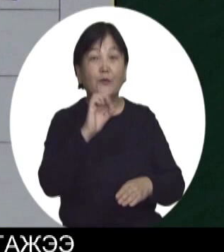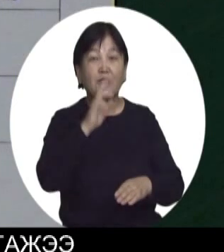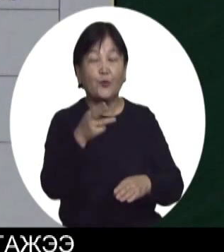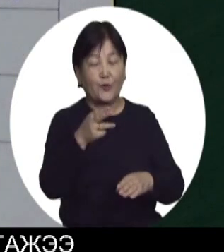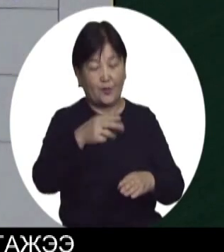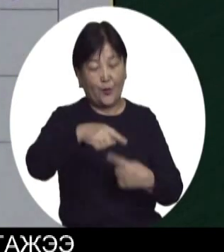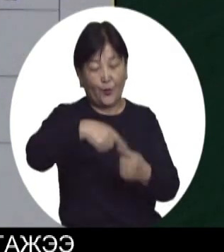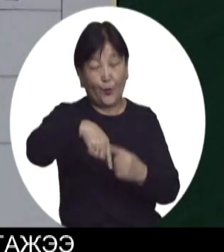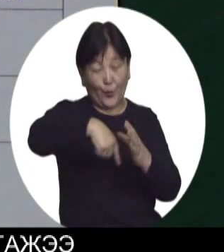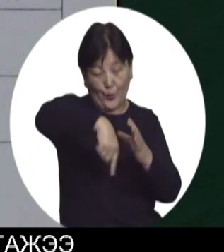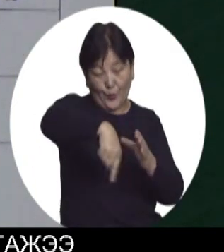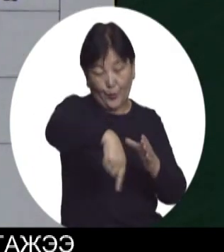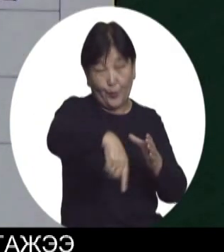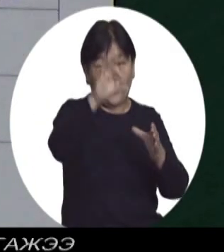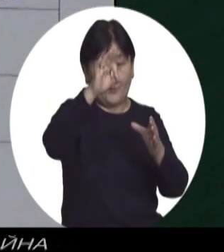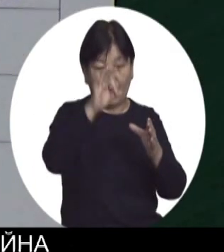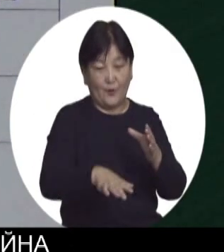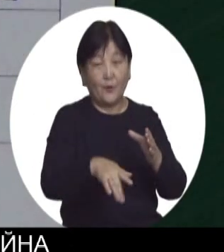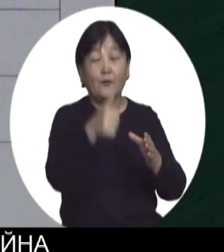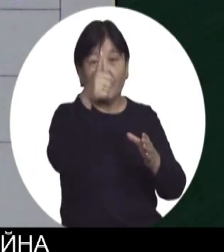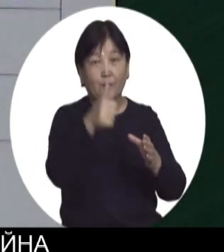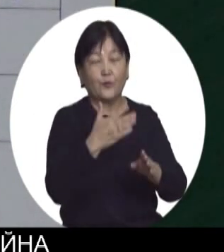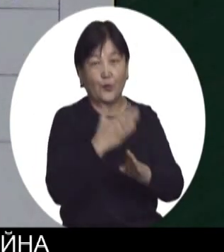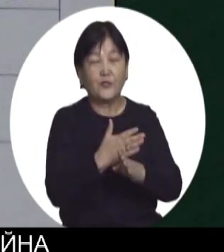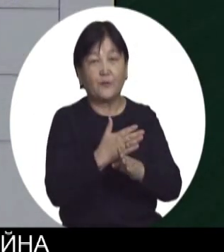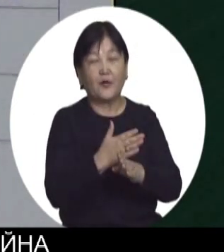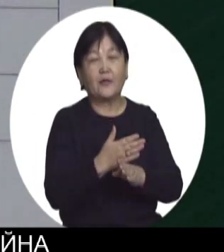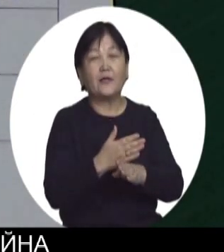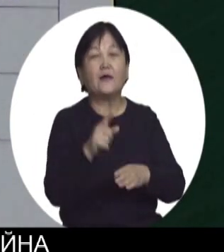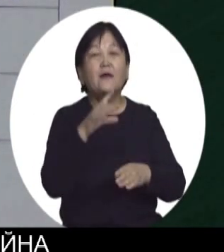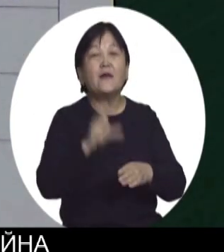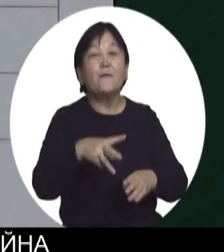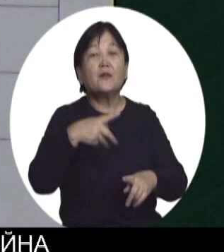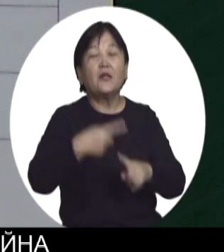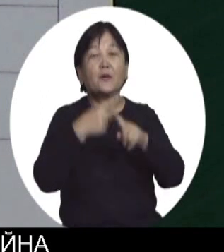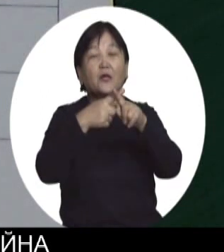явагдсан. Тэгэхээр эндээс ингээд харах юм бол температур ихсгэхээр